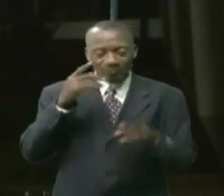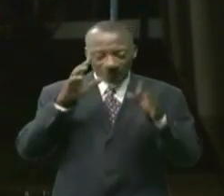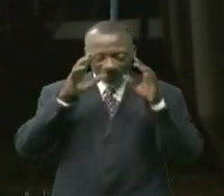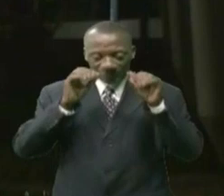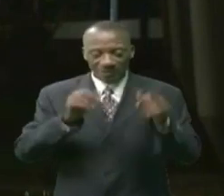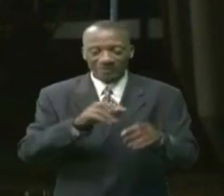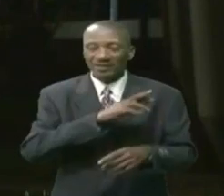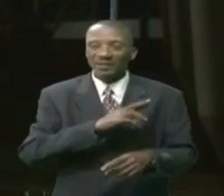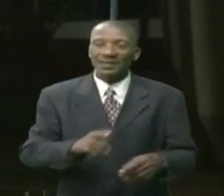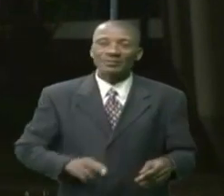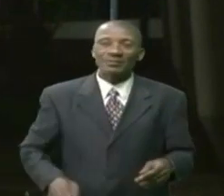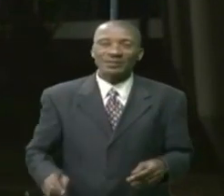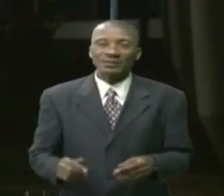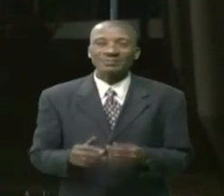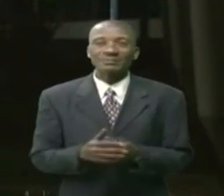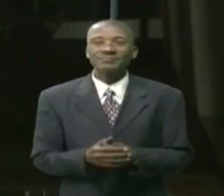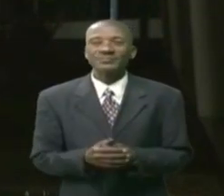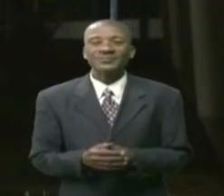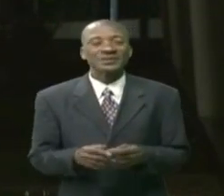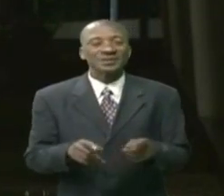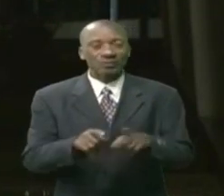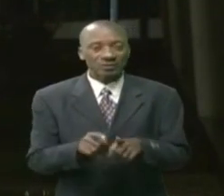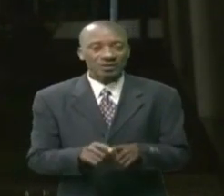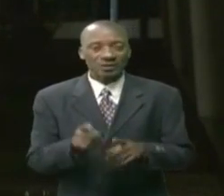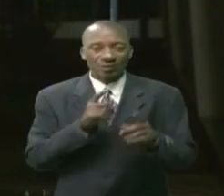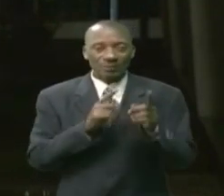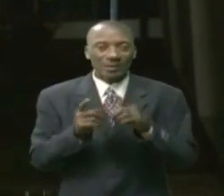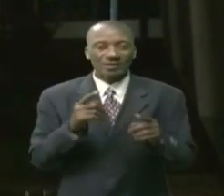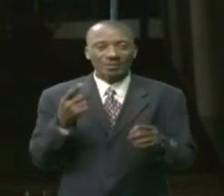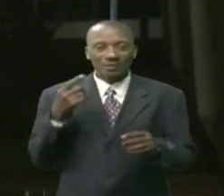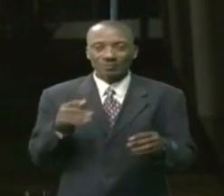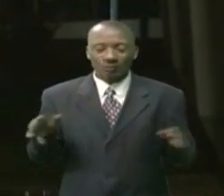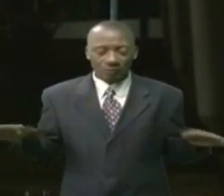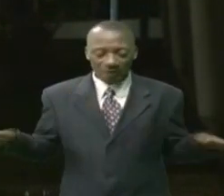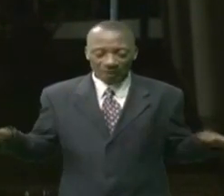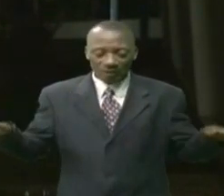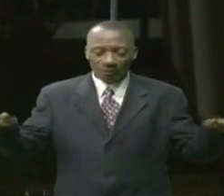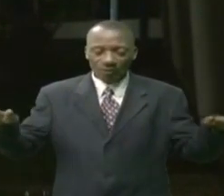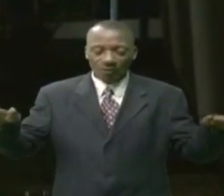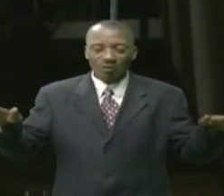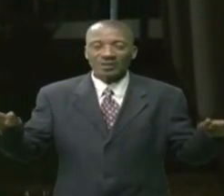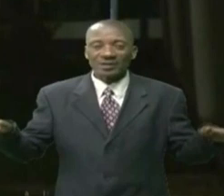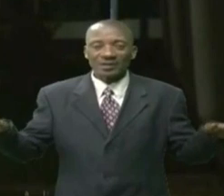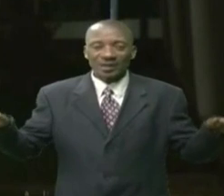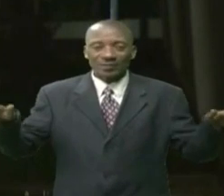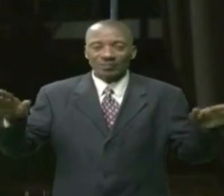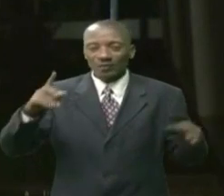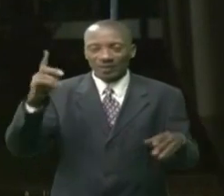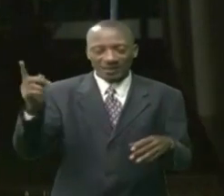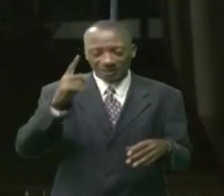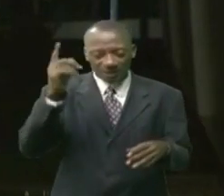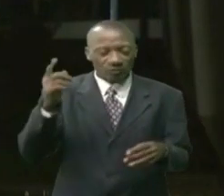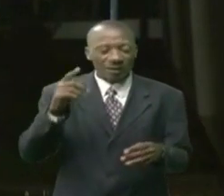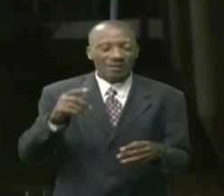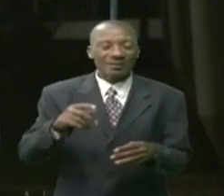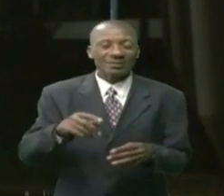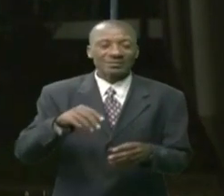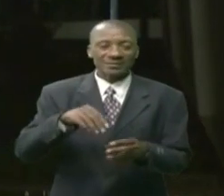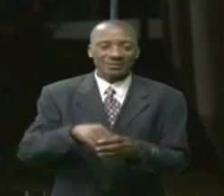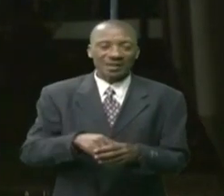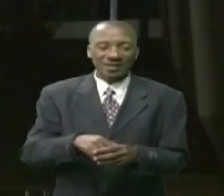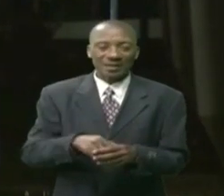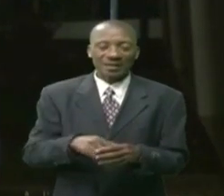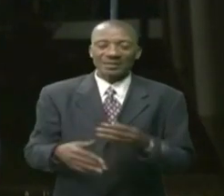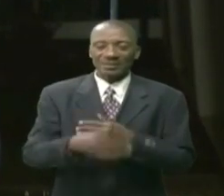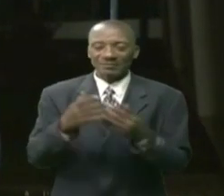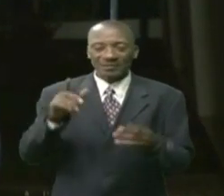capitale Kinshasa. L'aéroport international de la Luano à Lubumbashi, de Goma, il faut aussi compter l'aéroport international